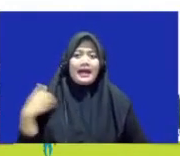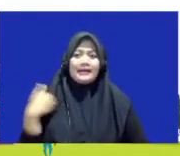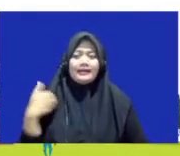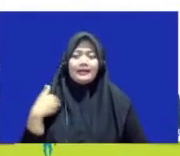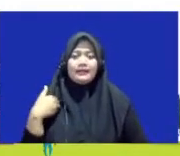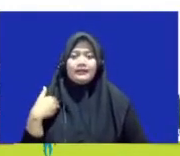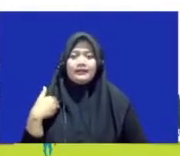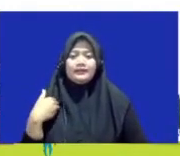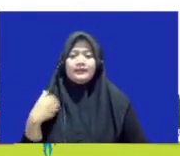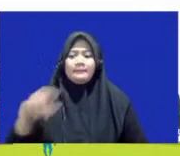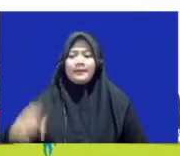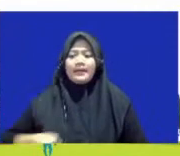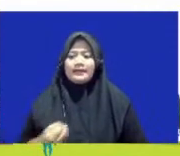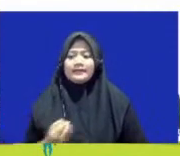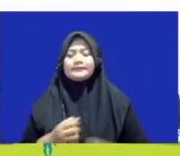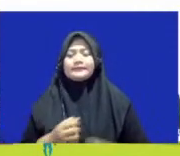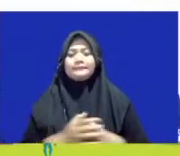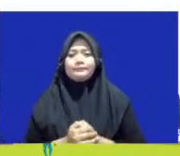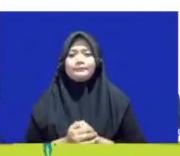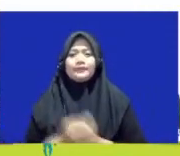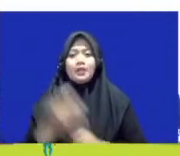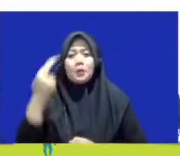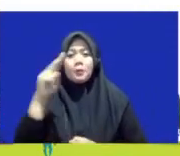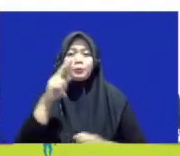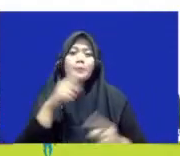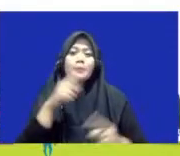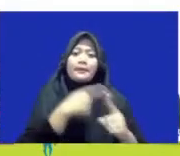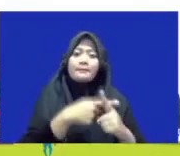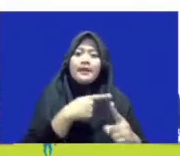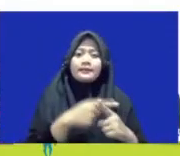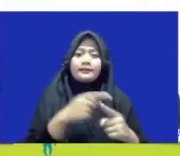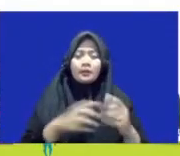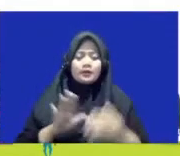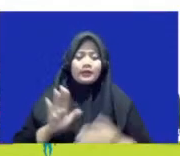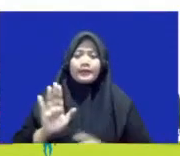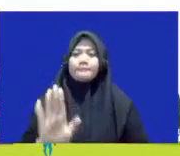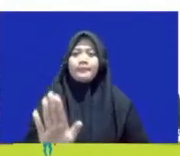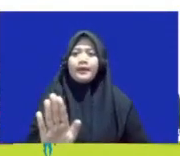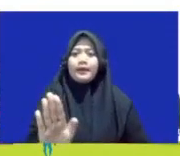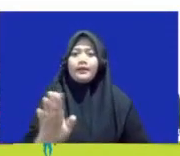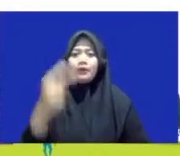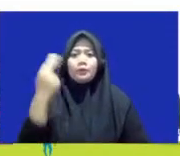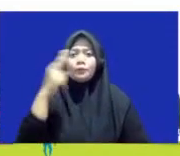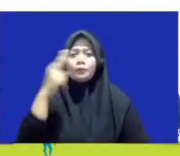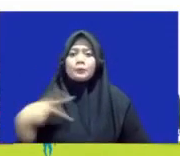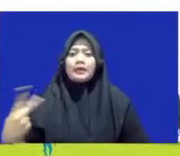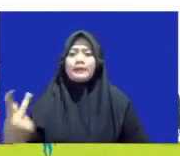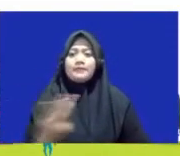dan karena itu tentunya untuk perbaikan ke depan bagi kami sendiri dan